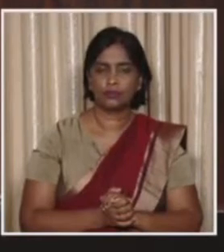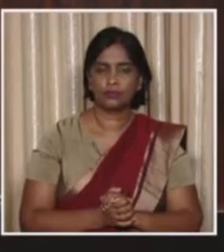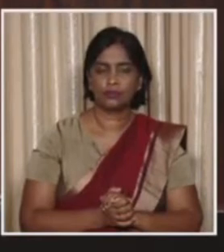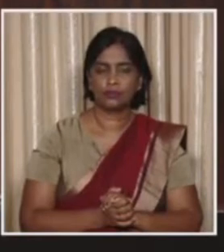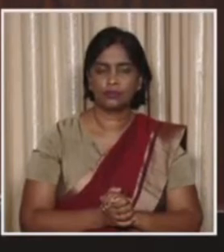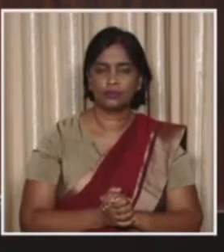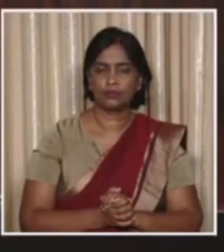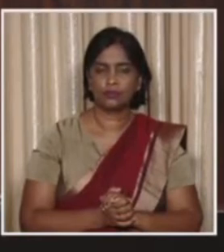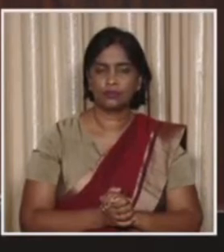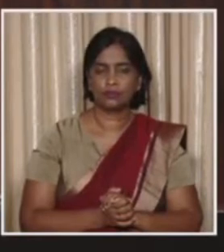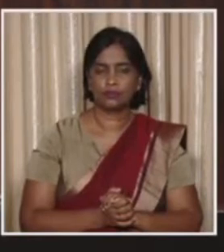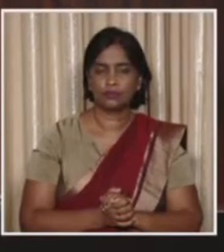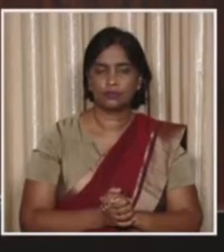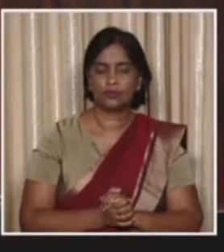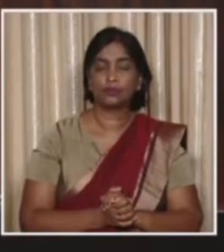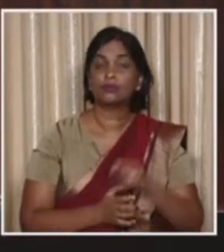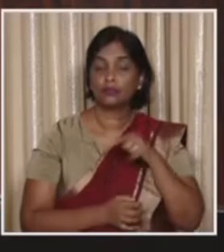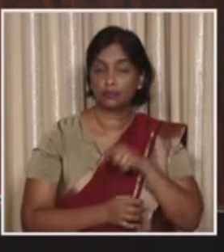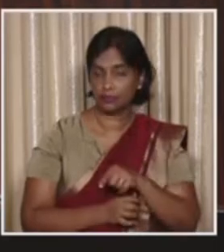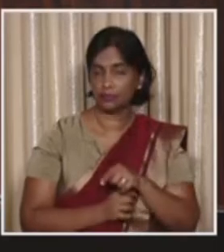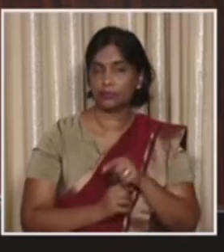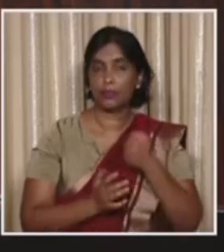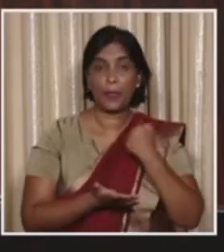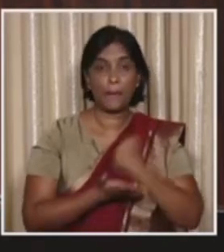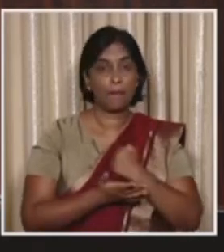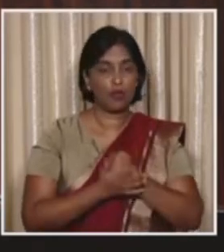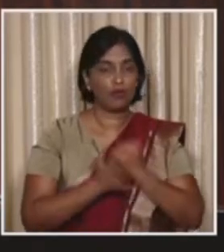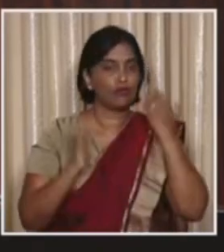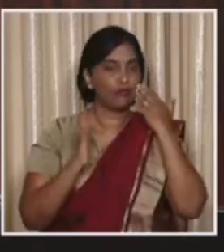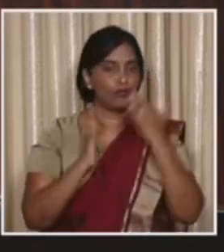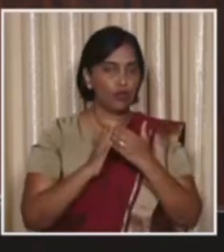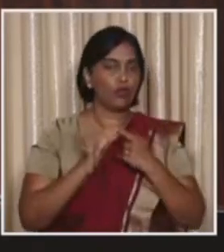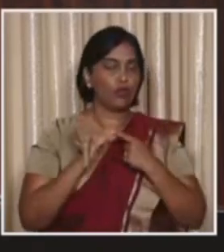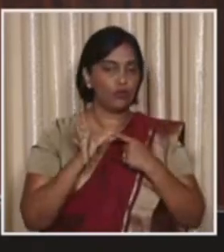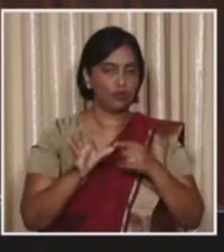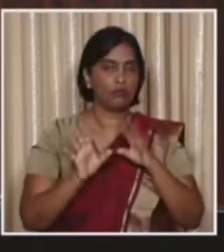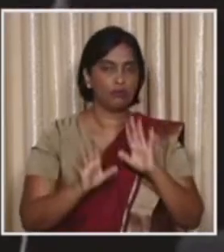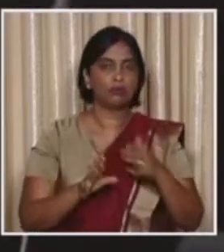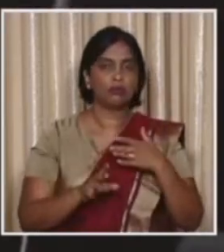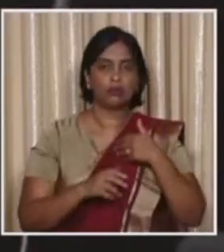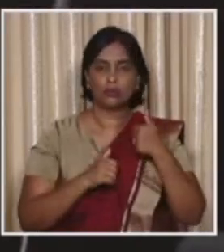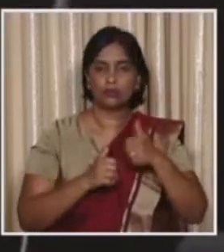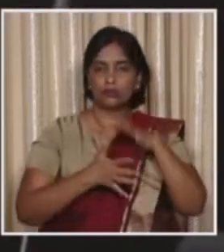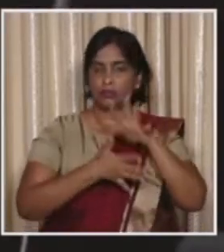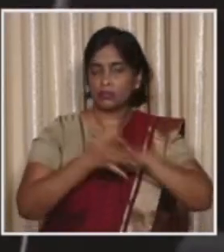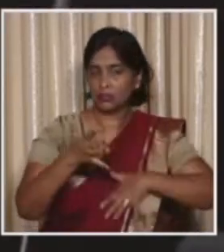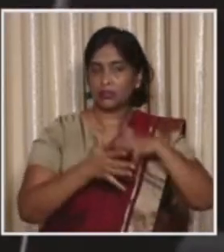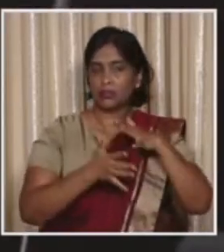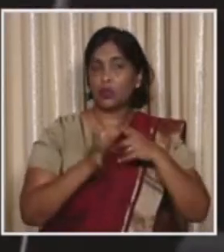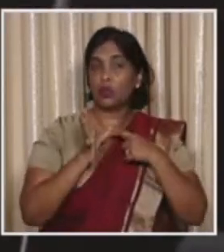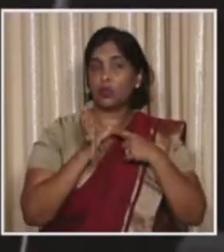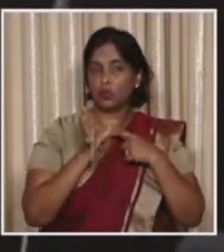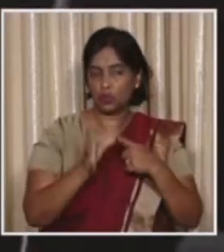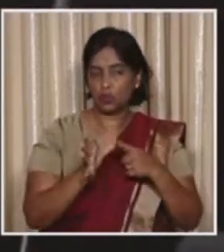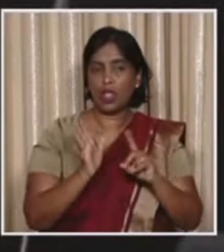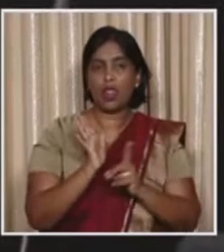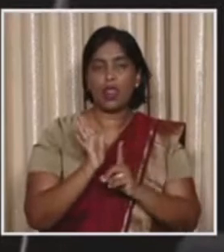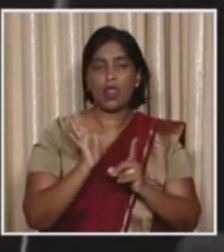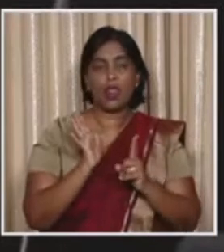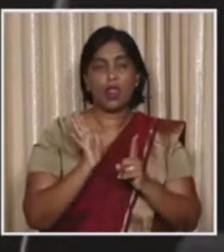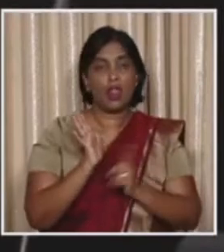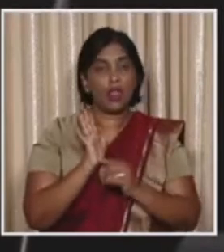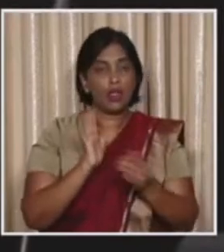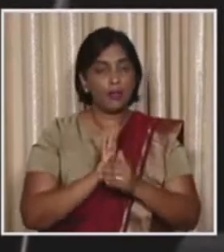කතානායකතුමනි මේකේ අපිට මහබැංකුව සම්බන්ධයෙන් පිළිතුරු තියෙනවා. හැබැයි මං හිතන්නේ වඩා සවිස්තරාත්මක පිළිතුරක් කම්කරු හා විදේශ